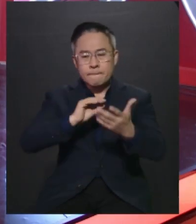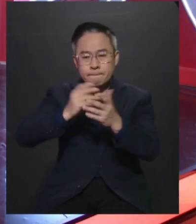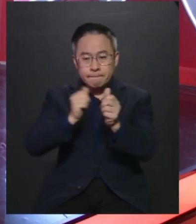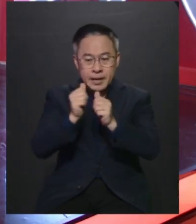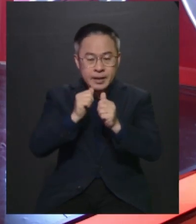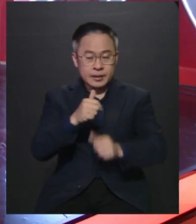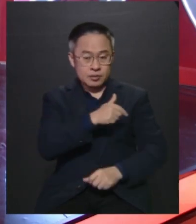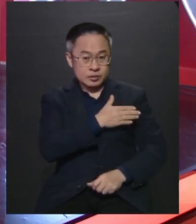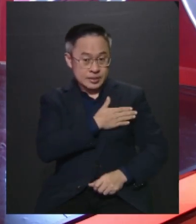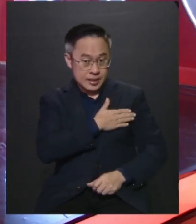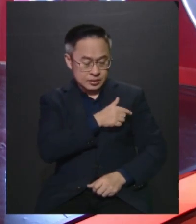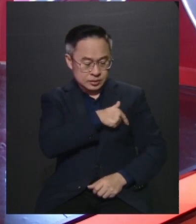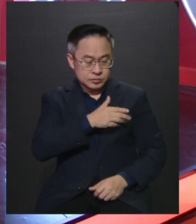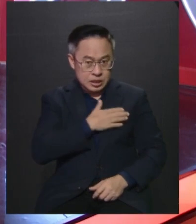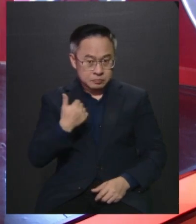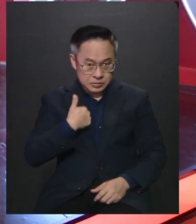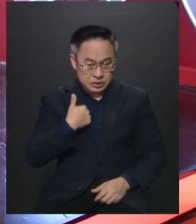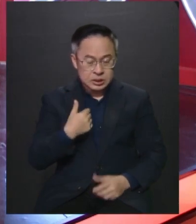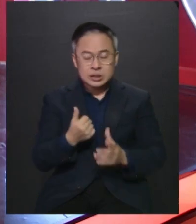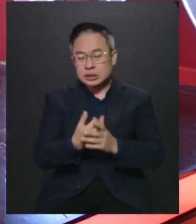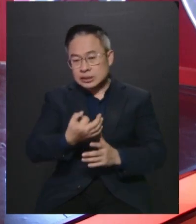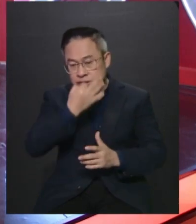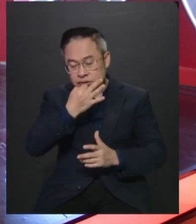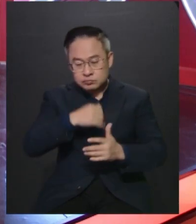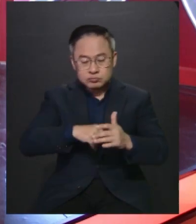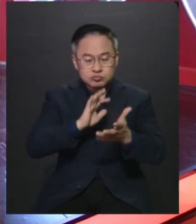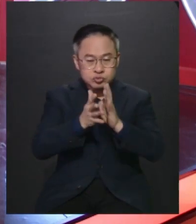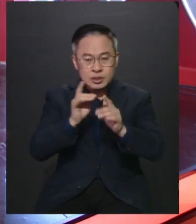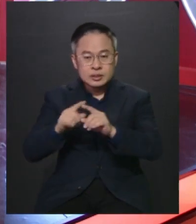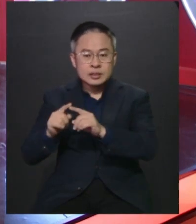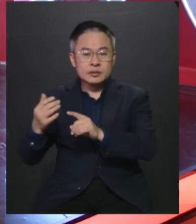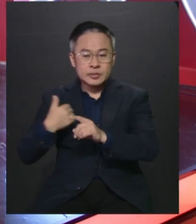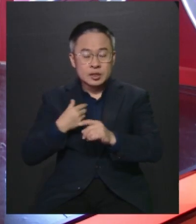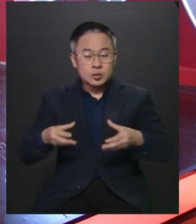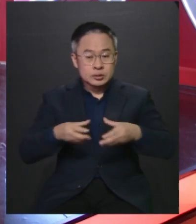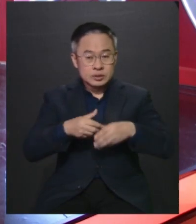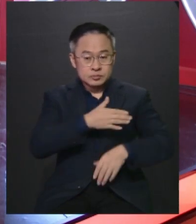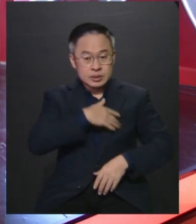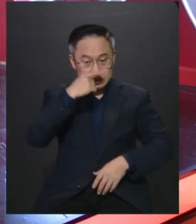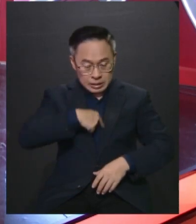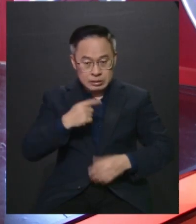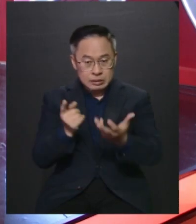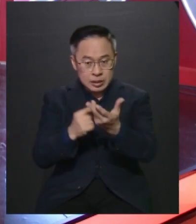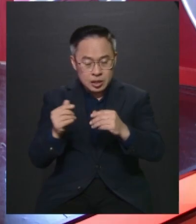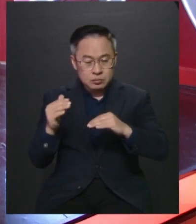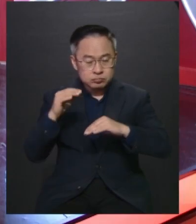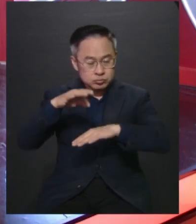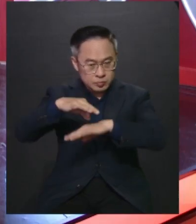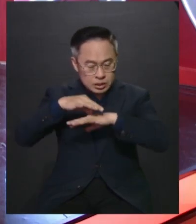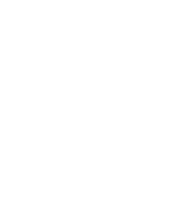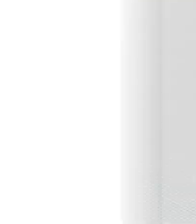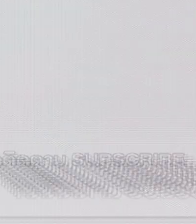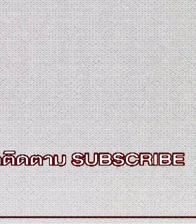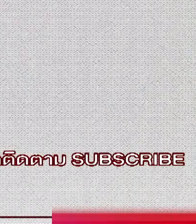ชาติหรือว่าการแข่งขันที่ไปแข่งในระดับนานาชาติแล้วเราก็ทำผลงานได้ดีนะคะแรงกิ้งเราก็เขยิบขึ้้นเรื่อยๆด้วยนะ